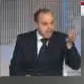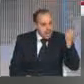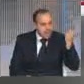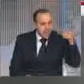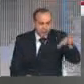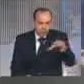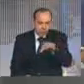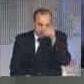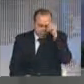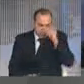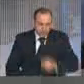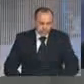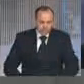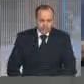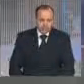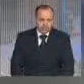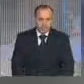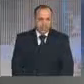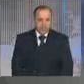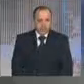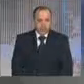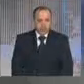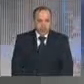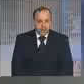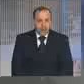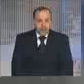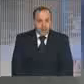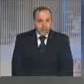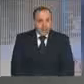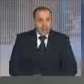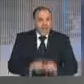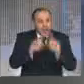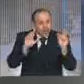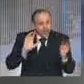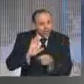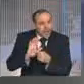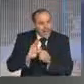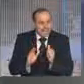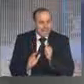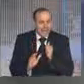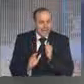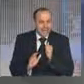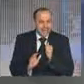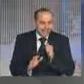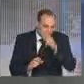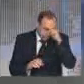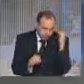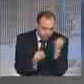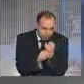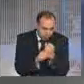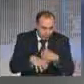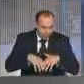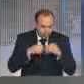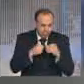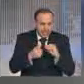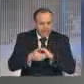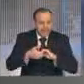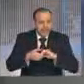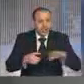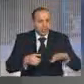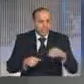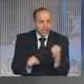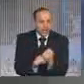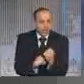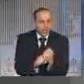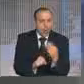بعض المناطق تحت شعار استقلاليه نظال تضحيه عقد الاتحاد الجهوي